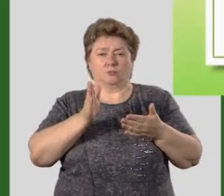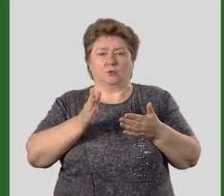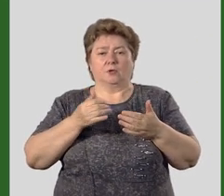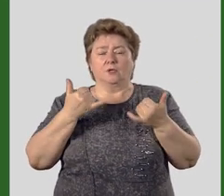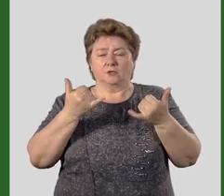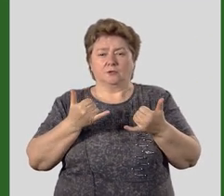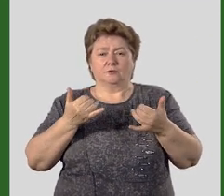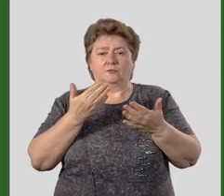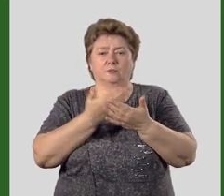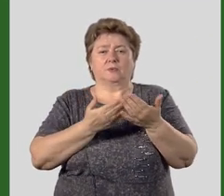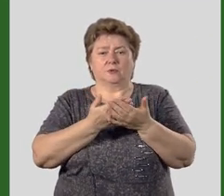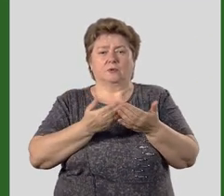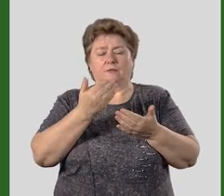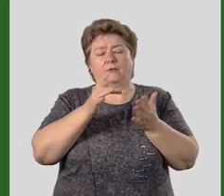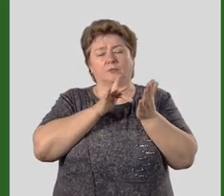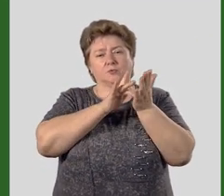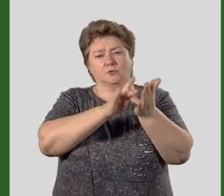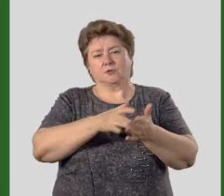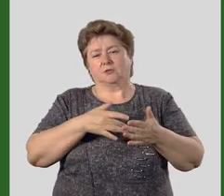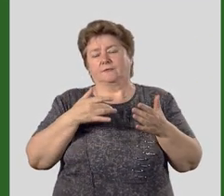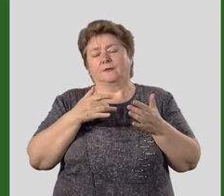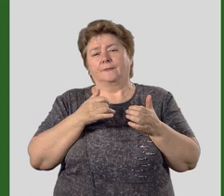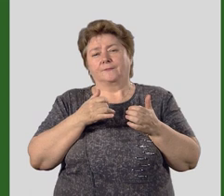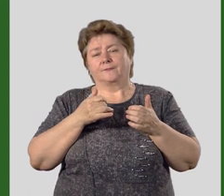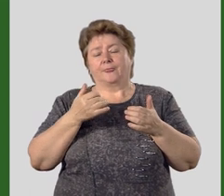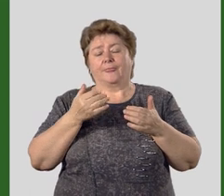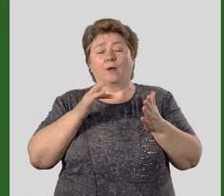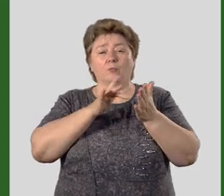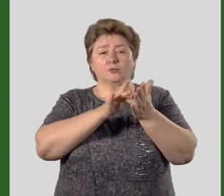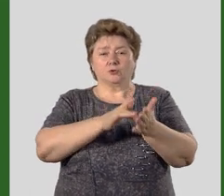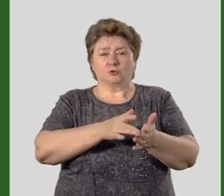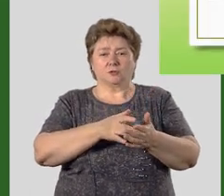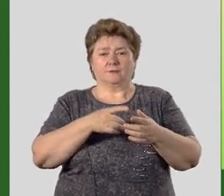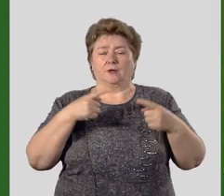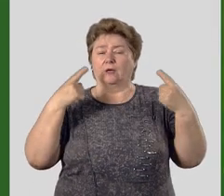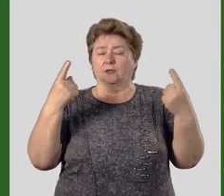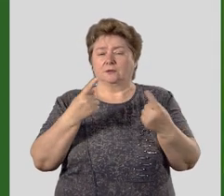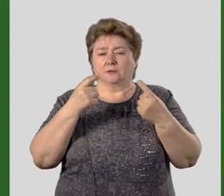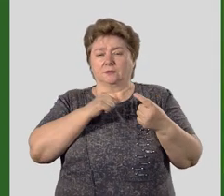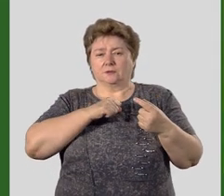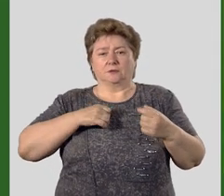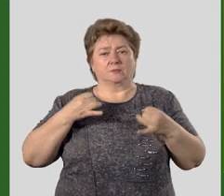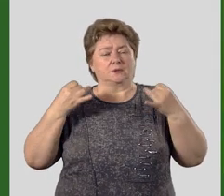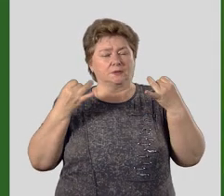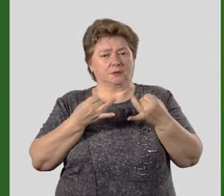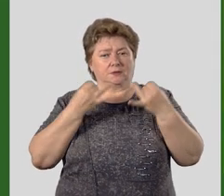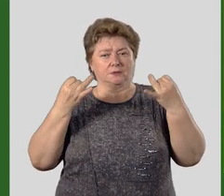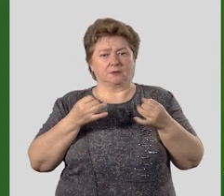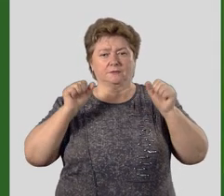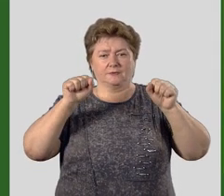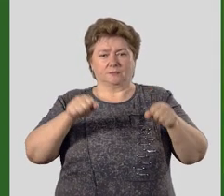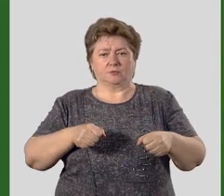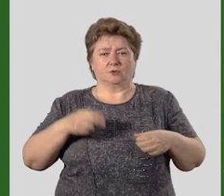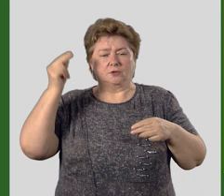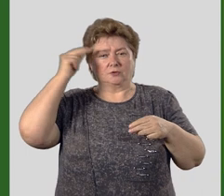Сегодня я предлагаю небольшое путешествие. Ведь путешествие – один из самых увлекательных